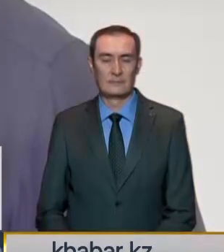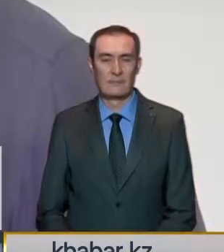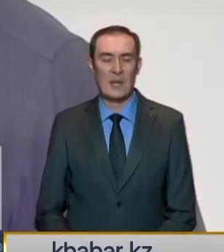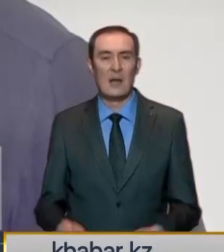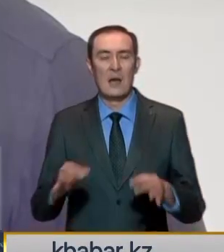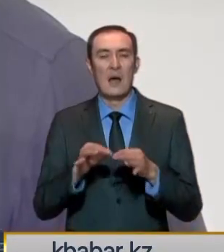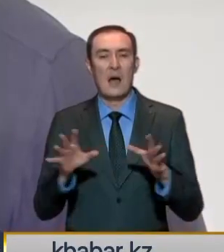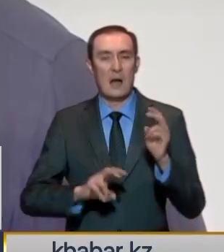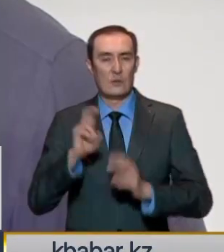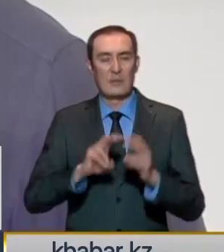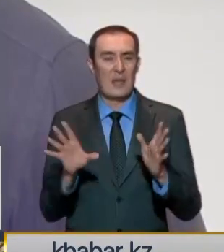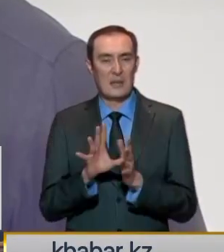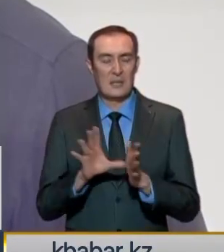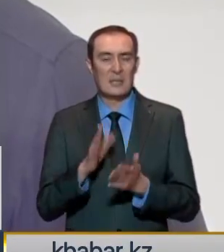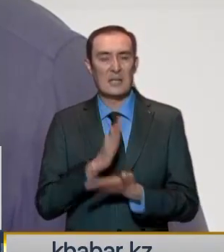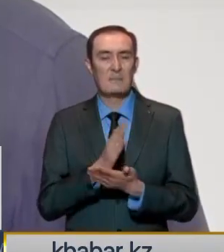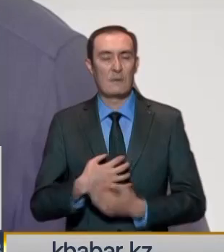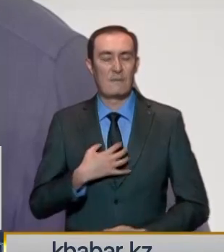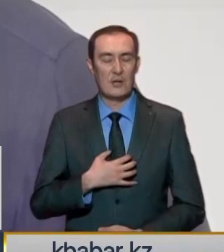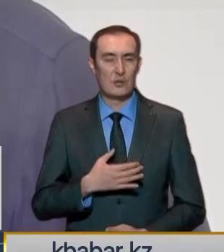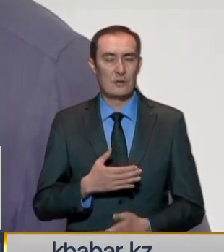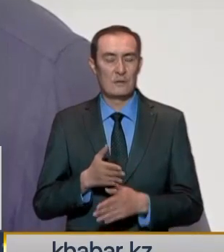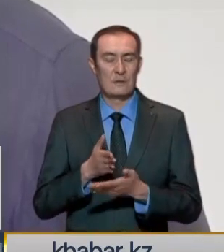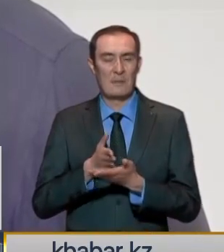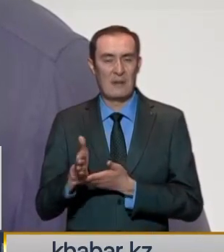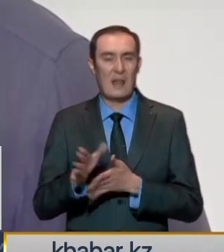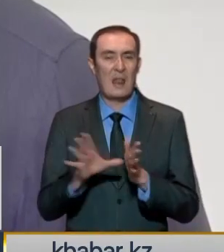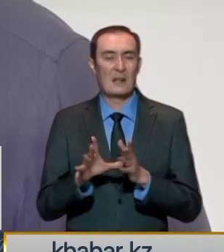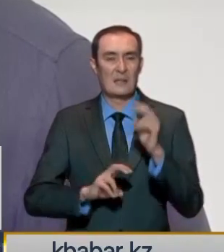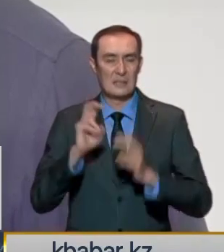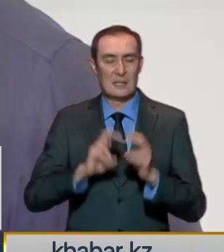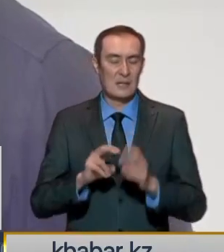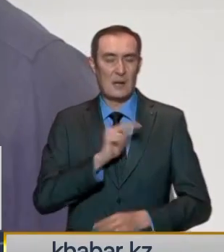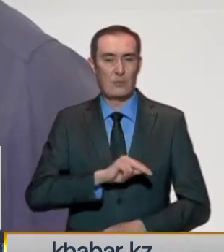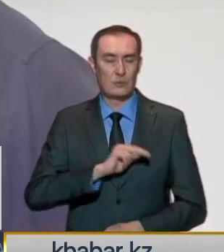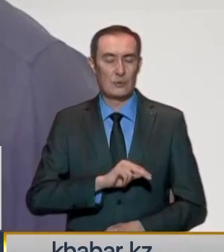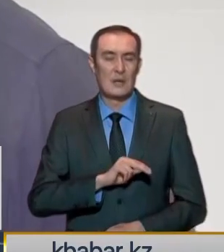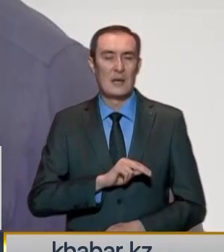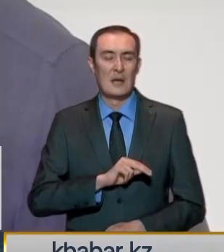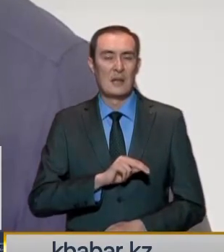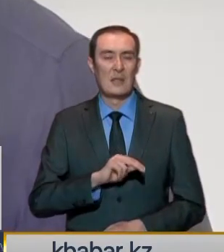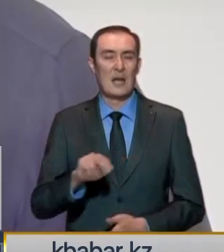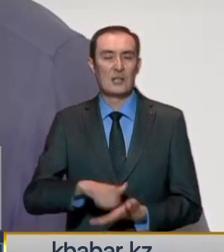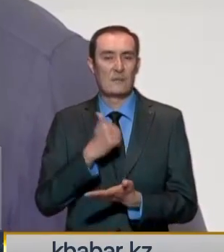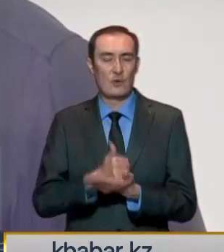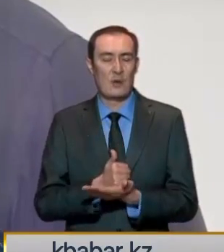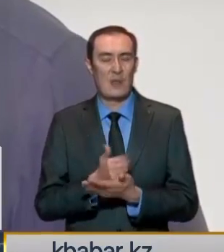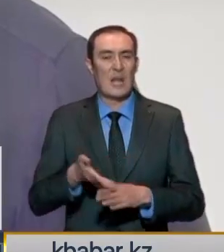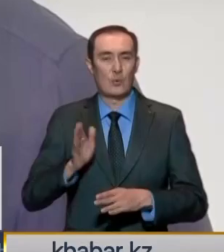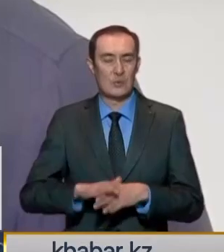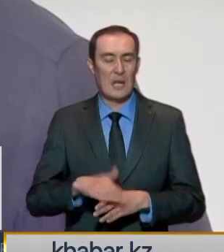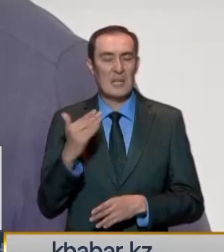Атомная энергетика, она имеет важную роль, ну, электростанции, потому что они работают в так называемой базовой нагрузке. То есть